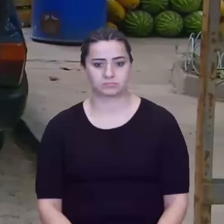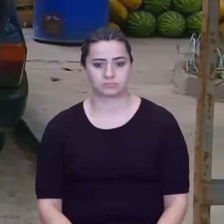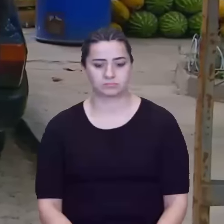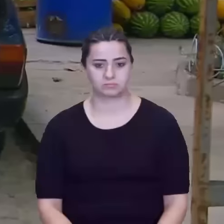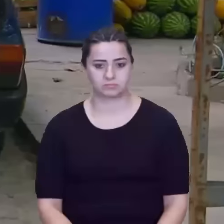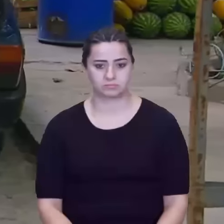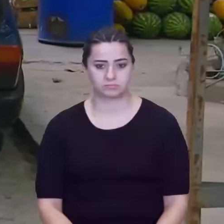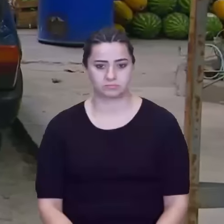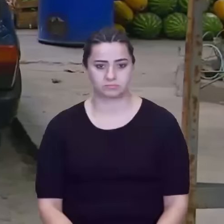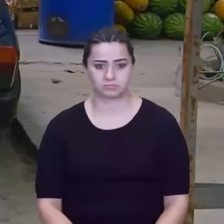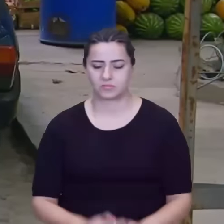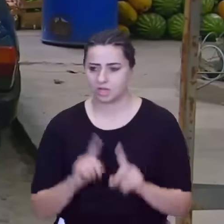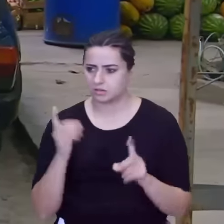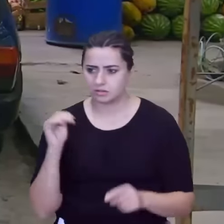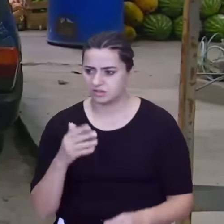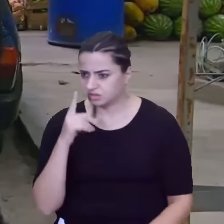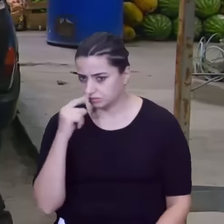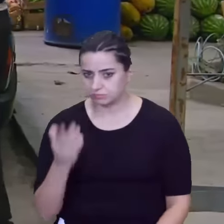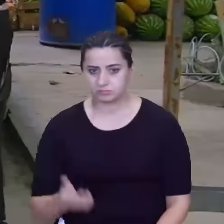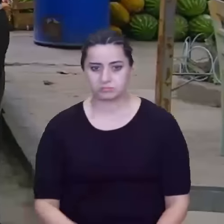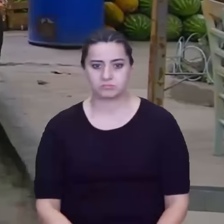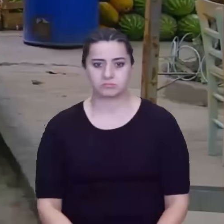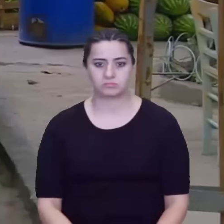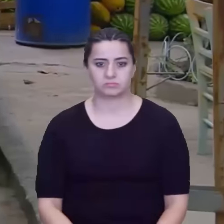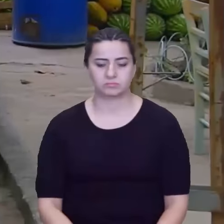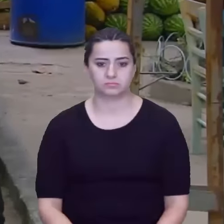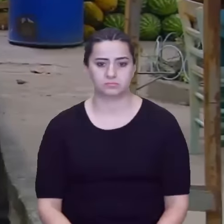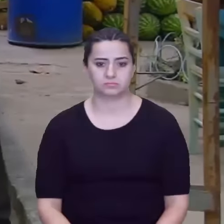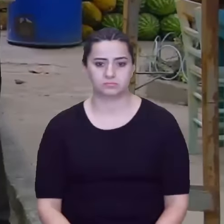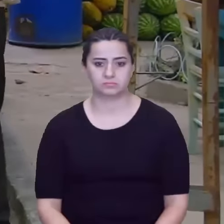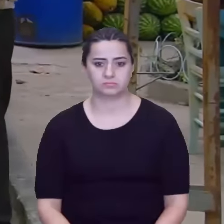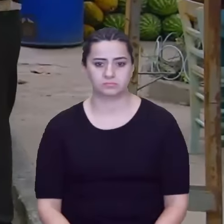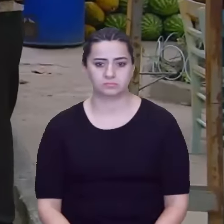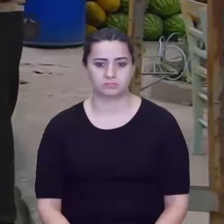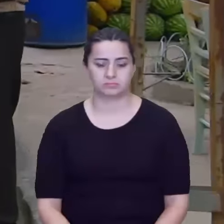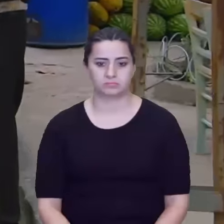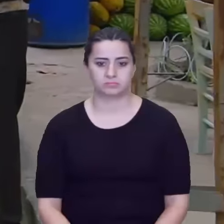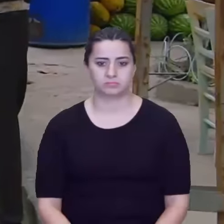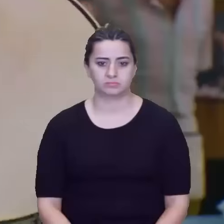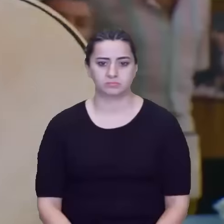Hayır, çalgıcı da var. Çalgıcı mı? Bagajda yöresel gıdalar.